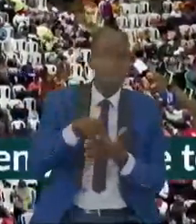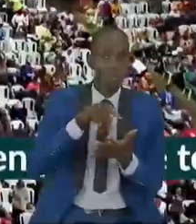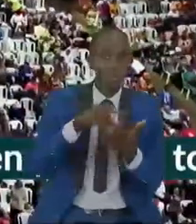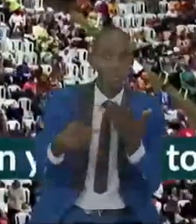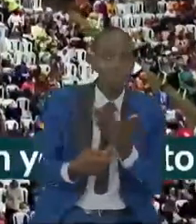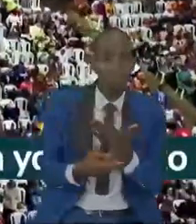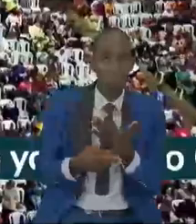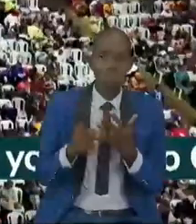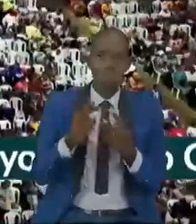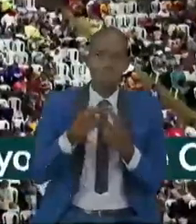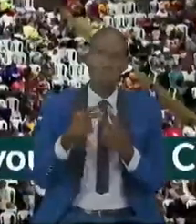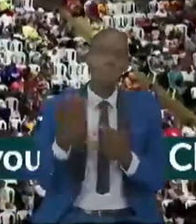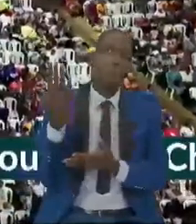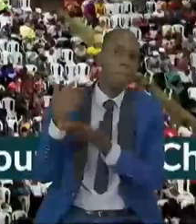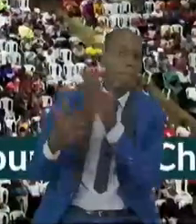veniez